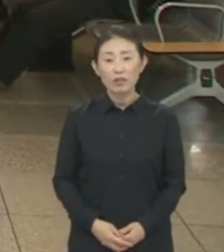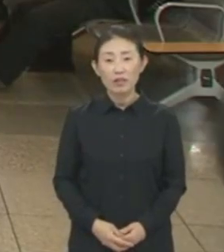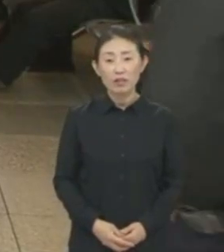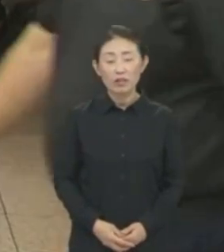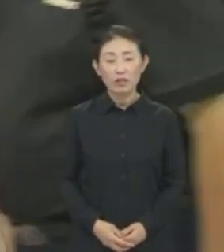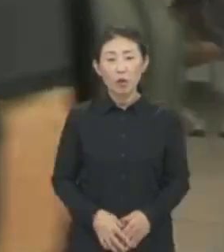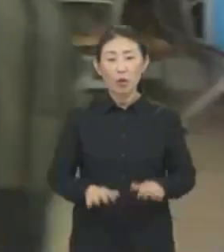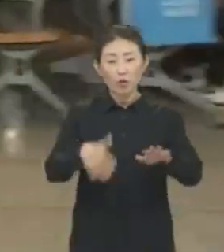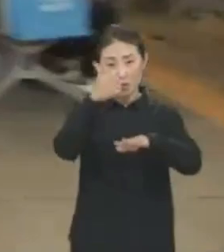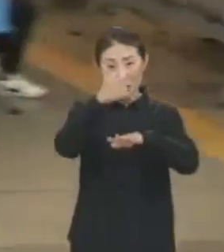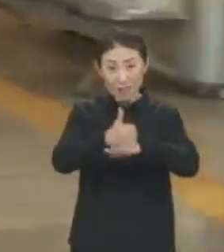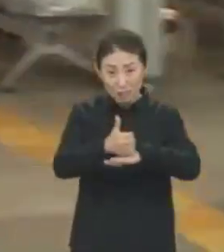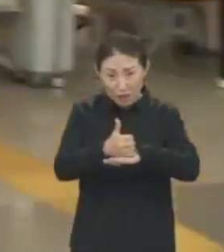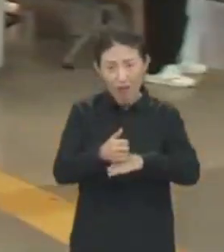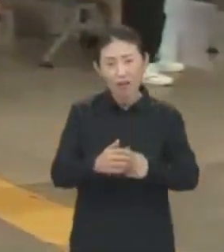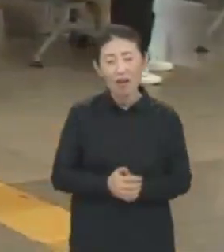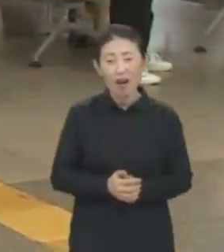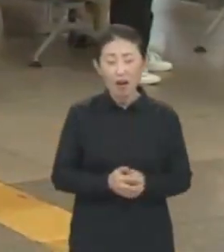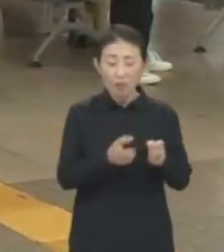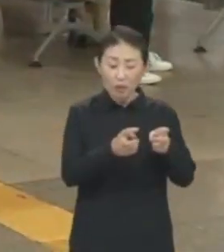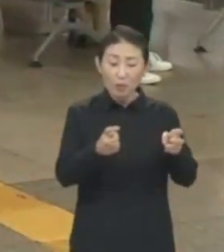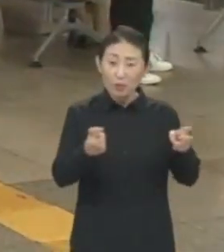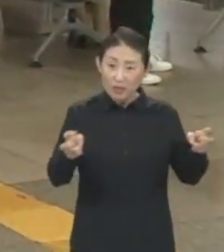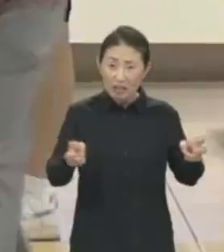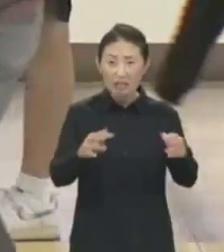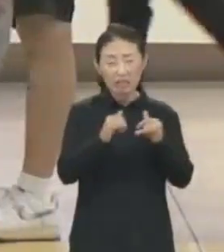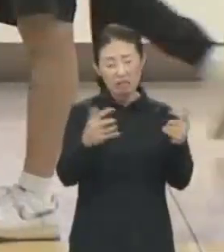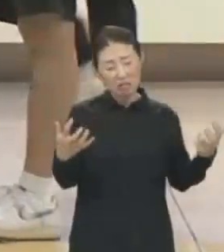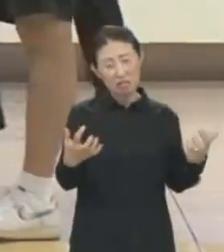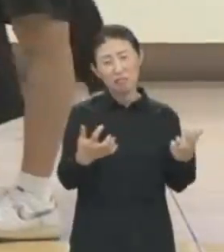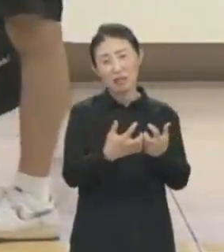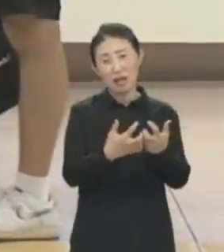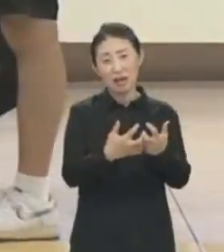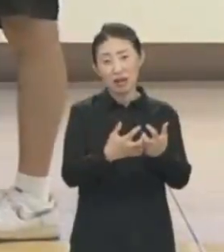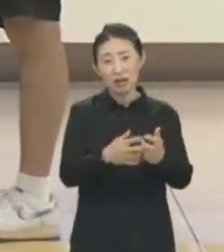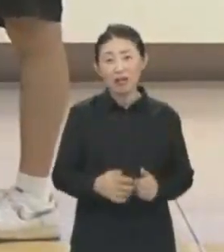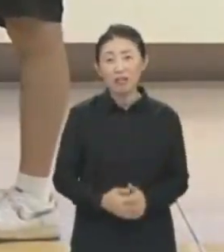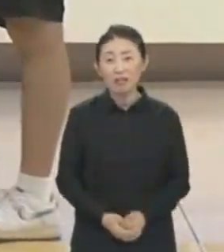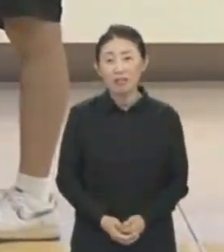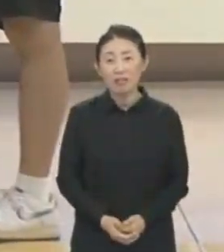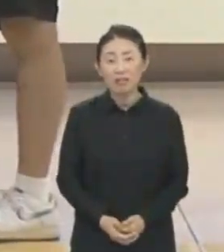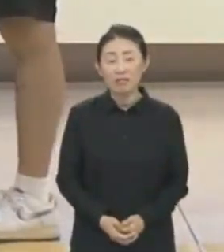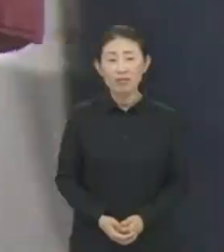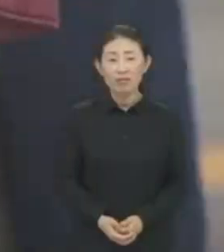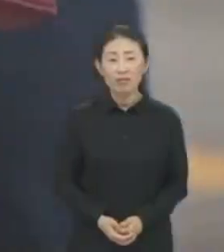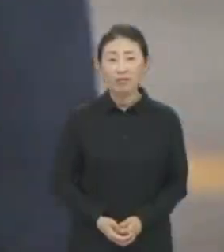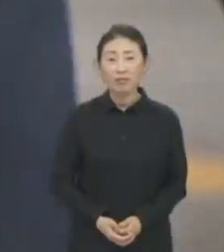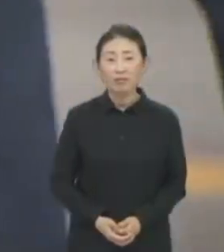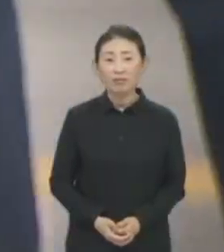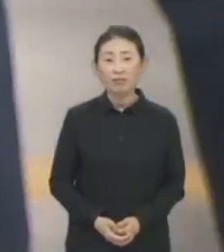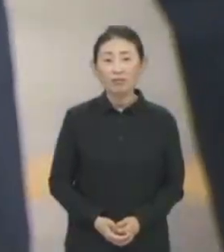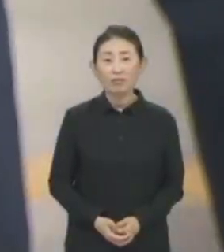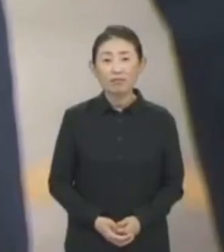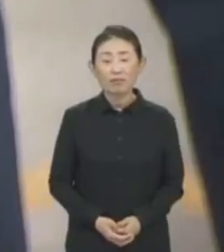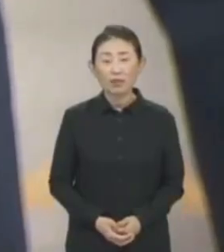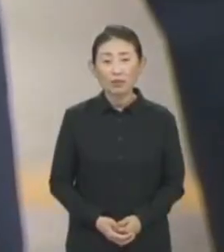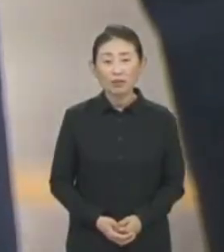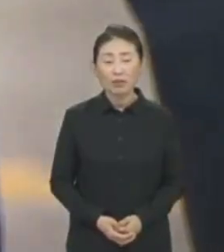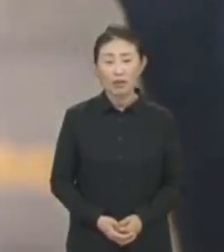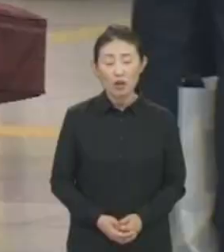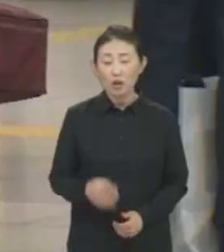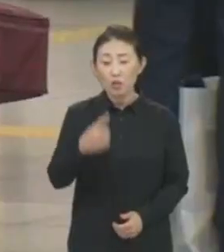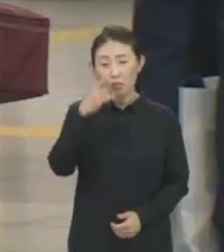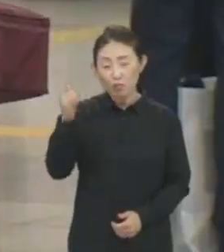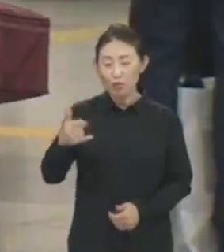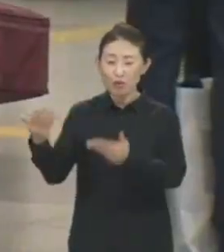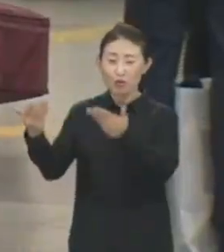추석 연휴 마지막 날, 버스터미널을 가득 채운 귀경객열로 앉을 자리를 찾기조차 어렵습니다.